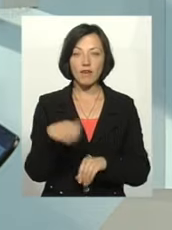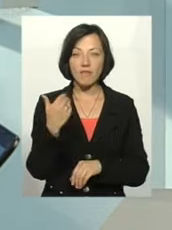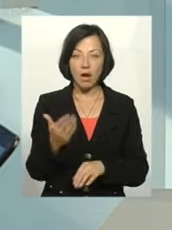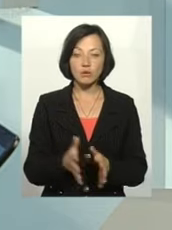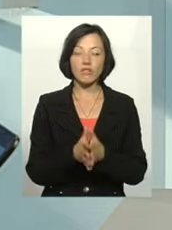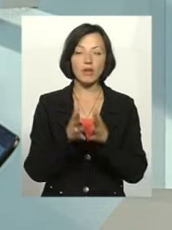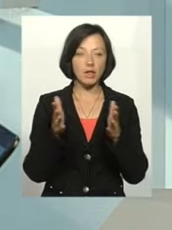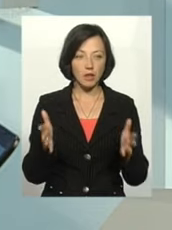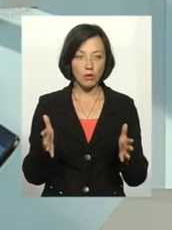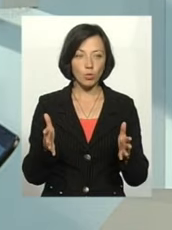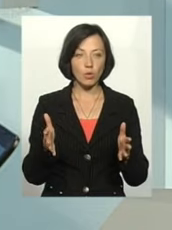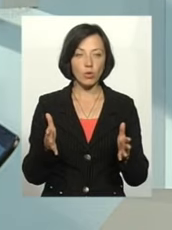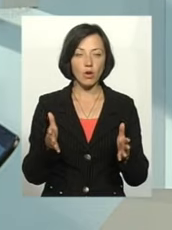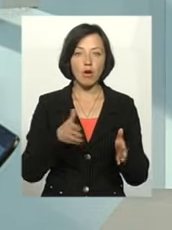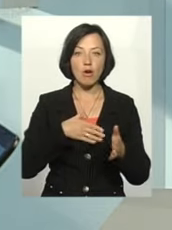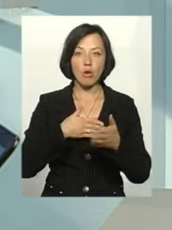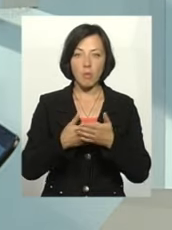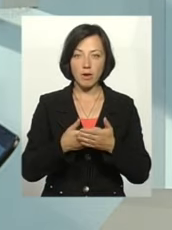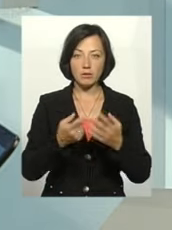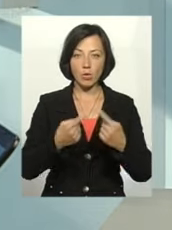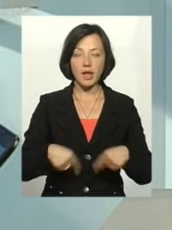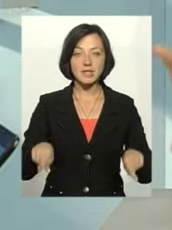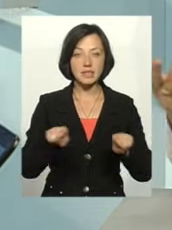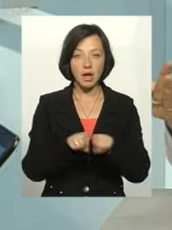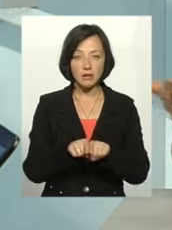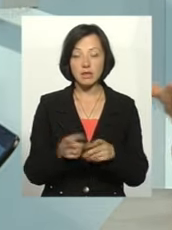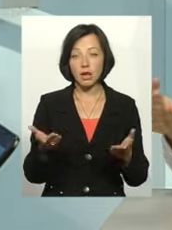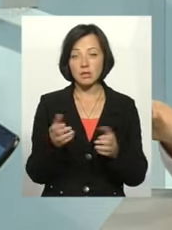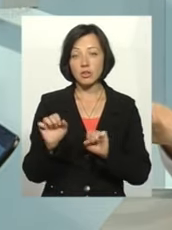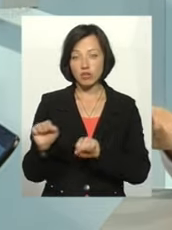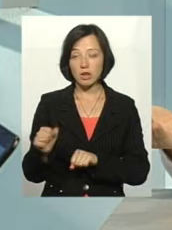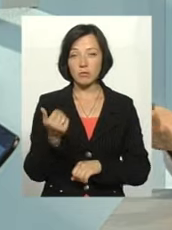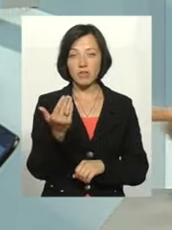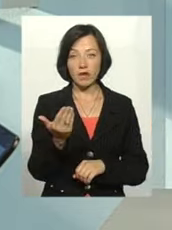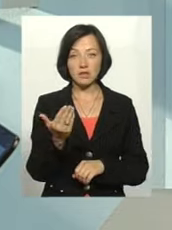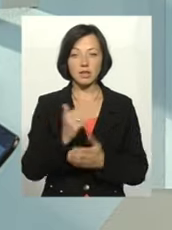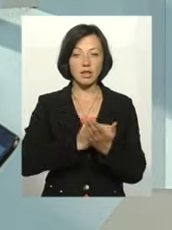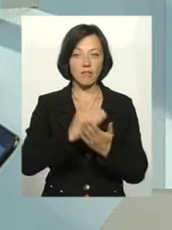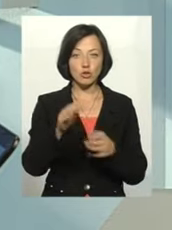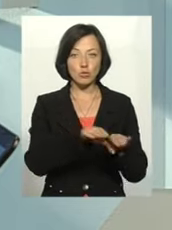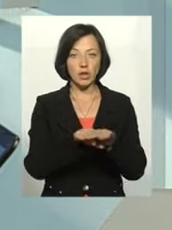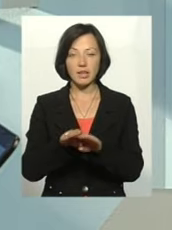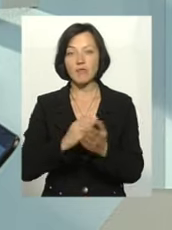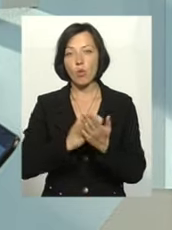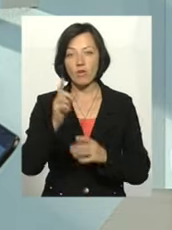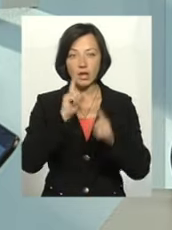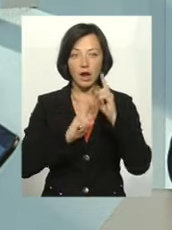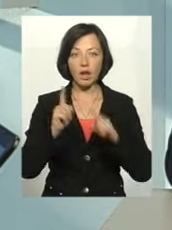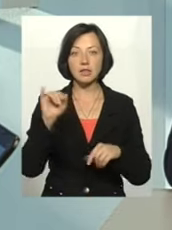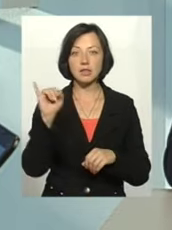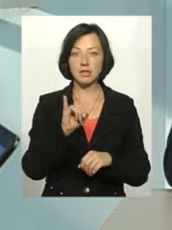у велику, велику таку громадську організацію, яка захищатиме вас на найвищому рівні і в Верховній Раді,